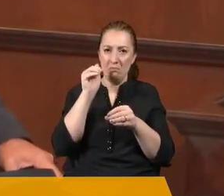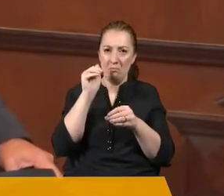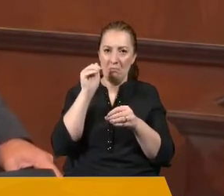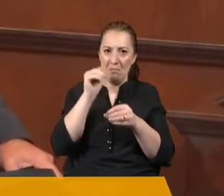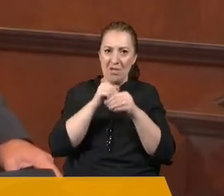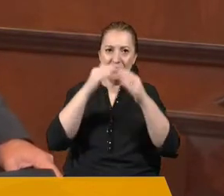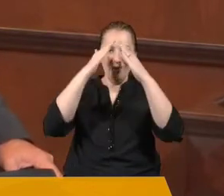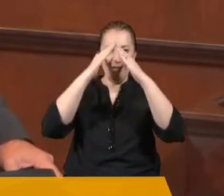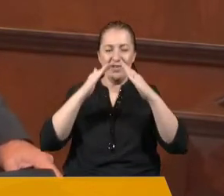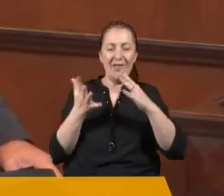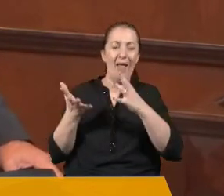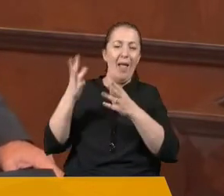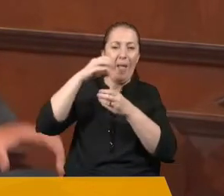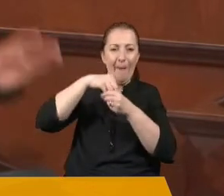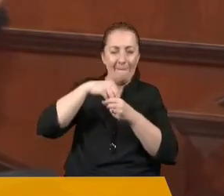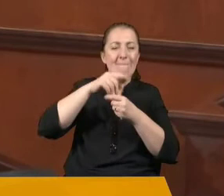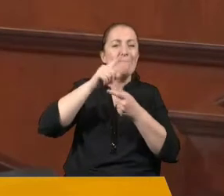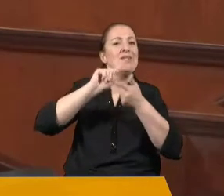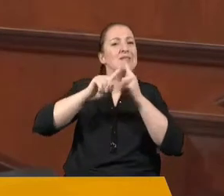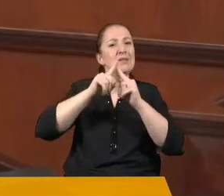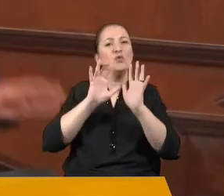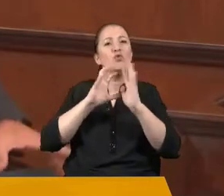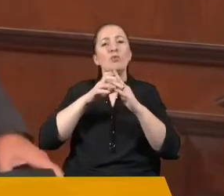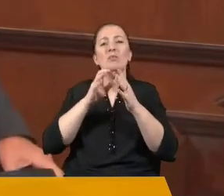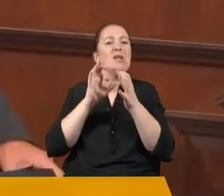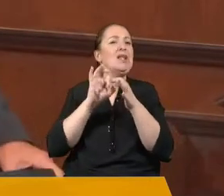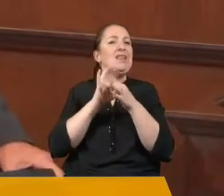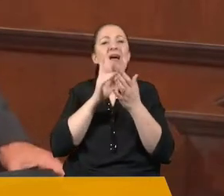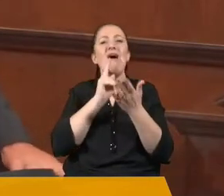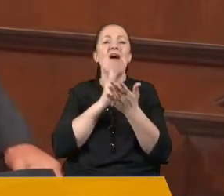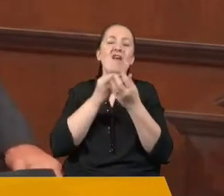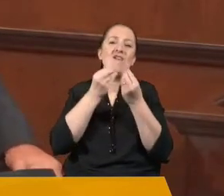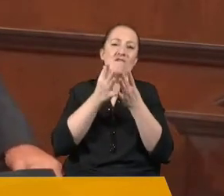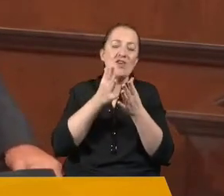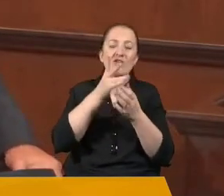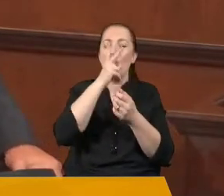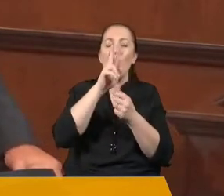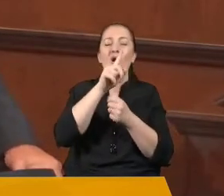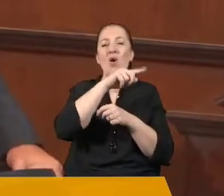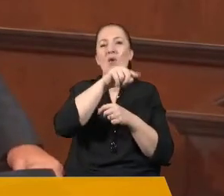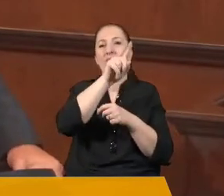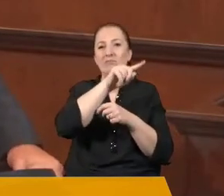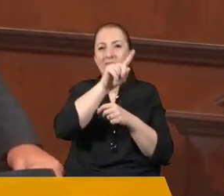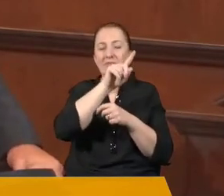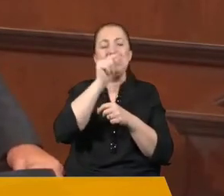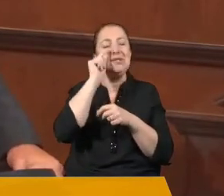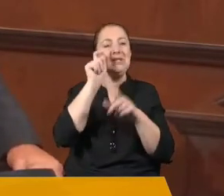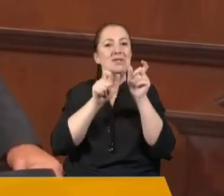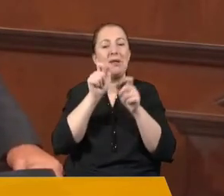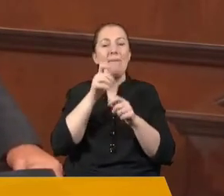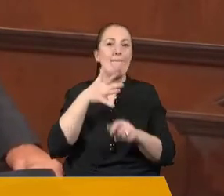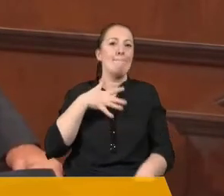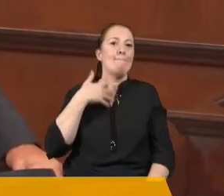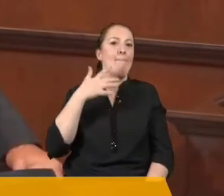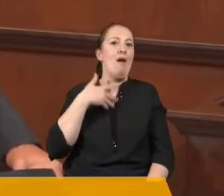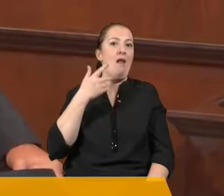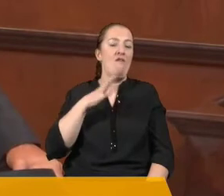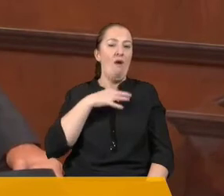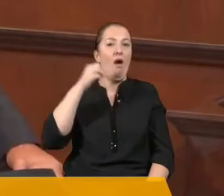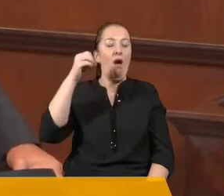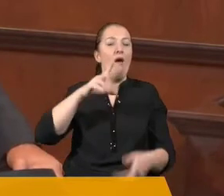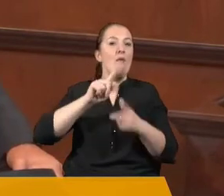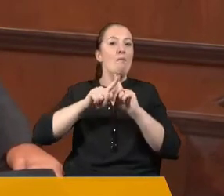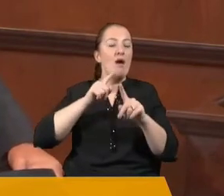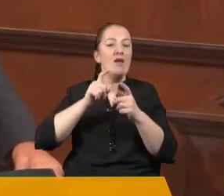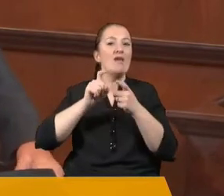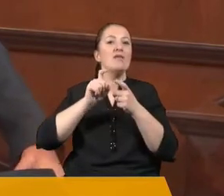gruplarının ne pozisyon alacağını kırsaldaki insanlarımız merak ediyor. AK Parti ve Milliyetçi